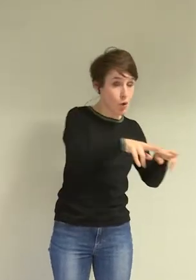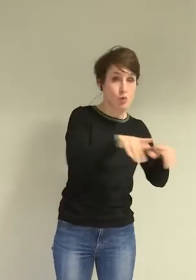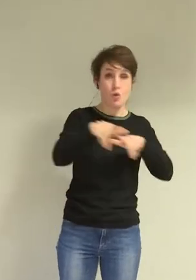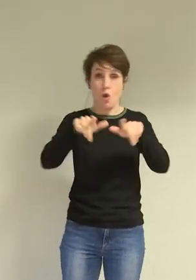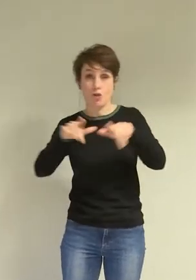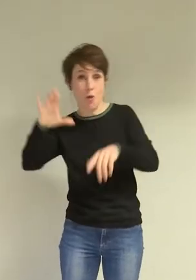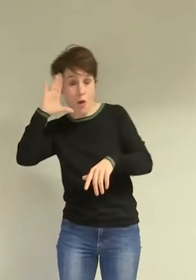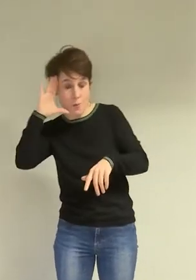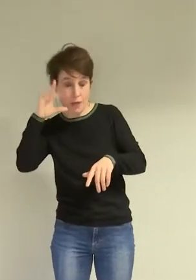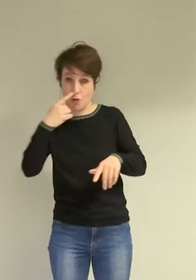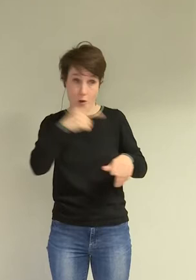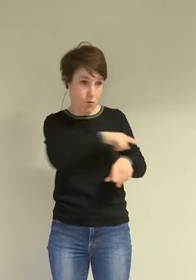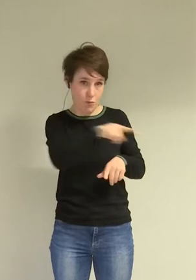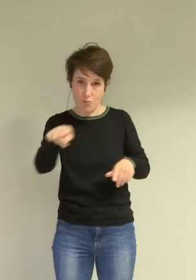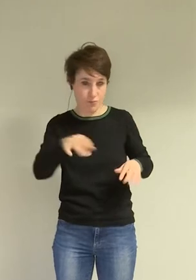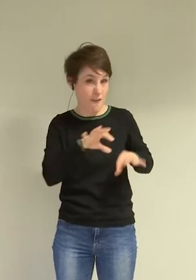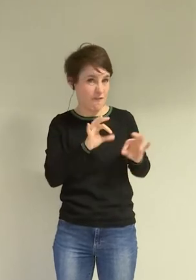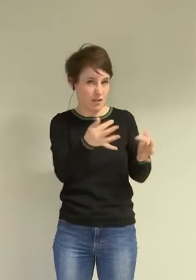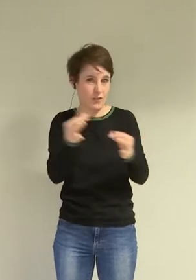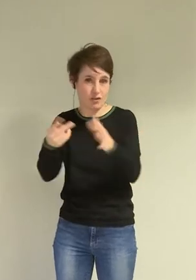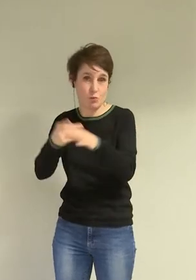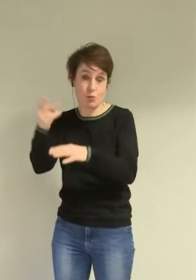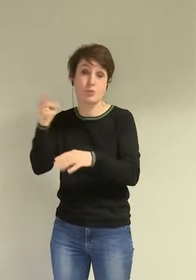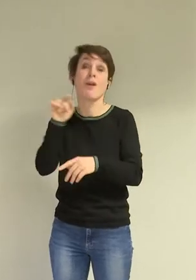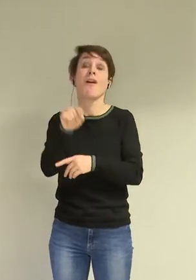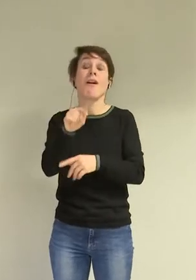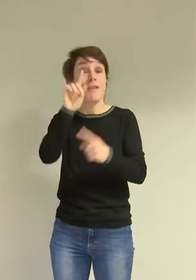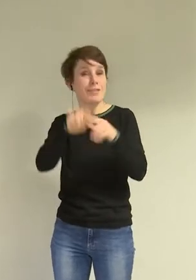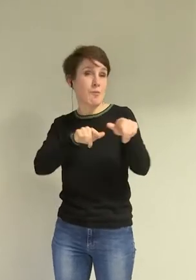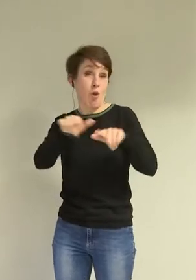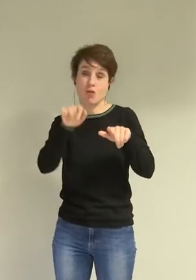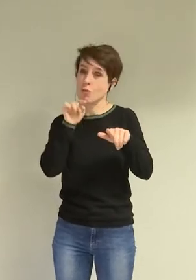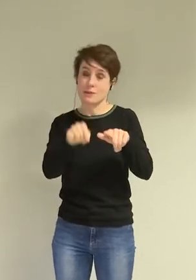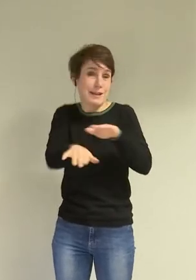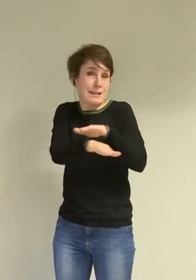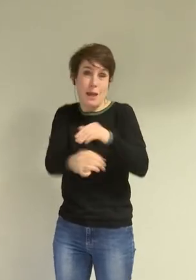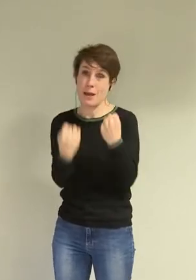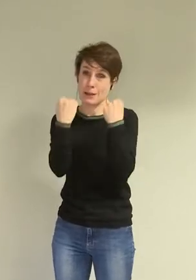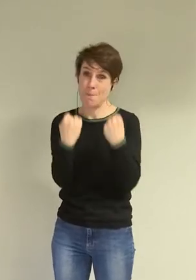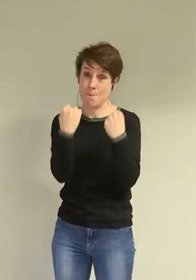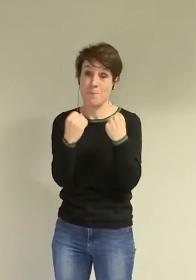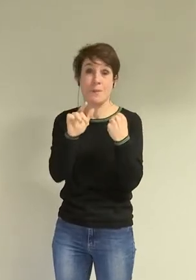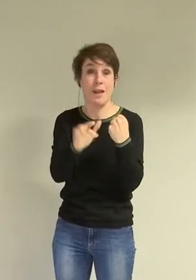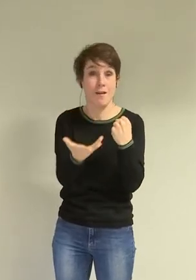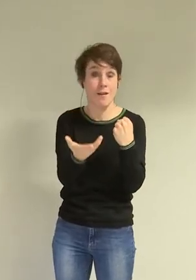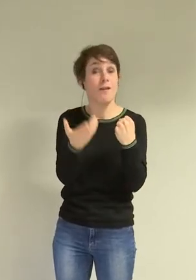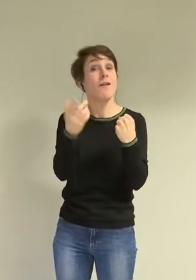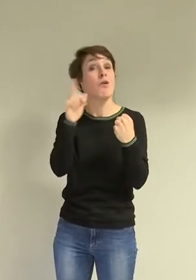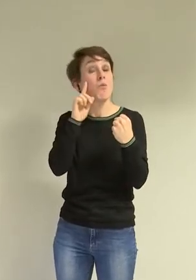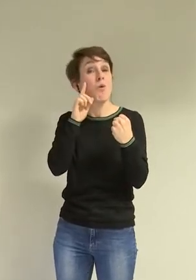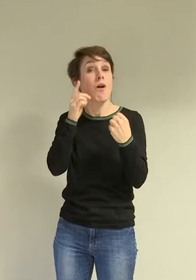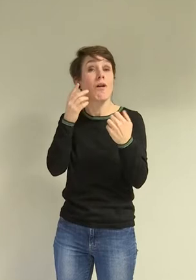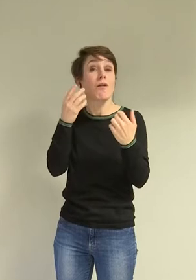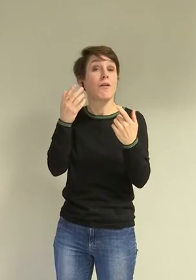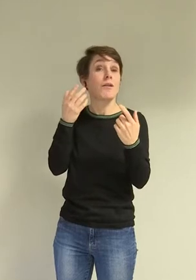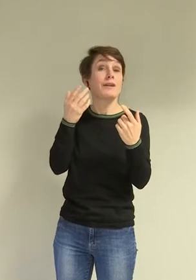l'hébergement le logement est la clé de voûte sans laquelle l'embolie des dispositifs d'hébergement d'urgence notamment ne pourra pas prendre